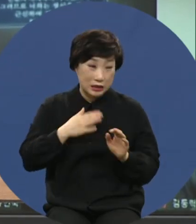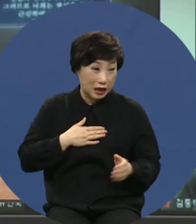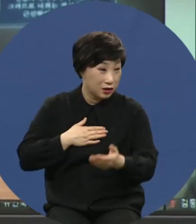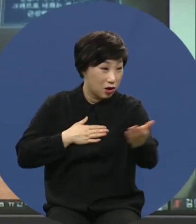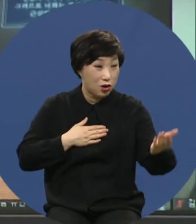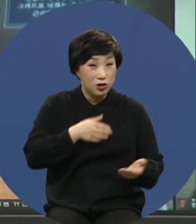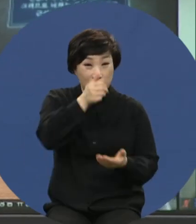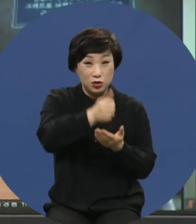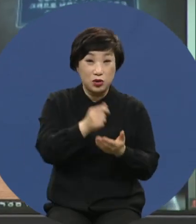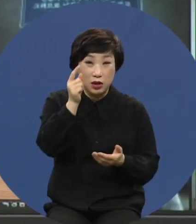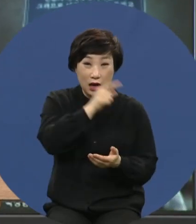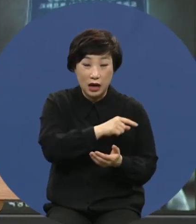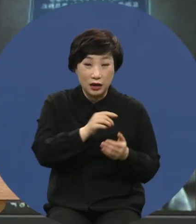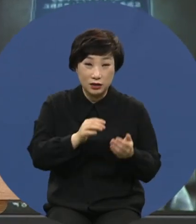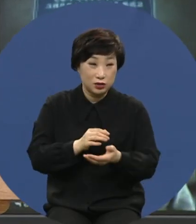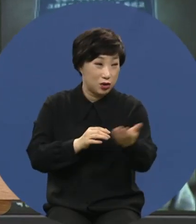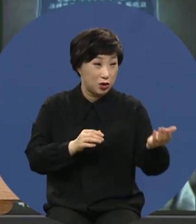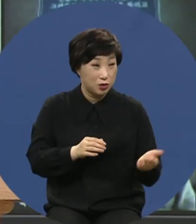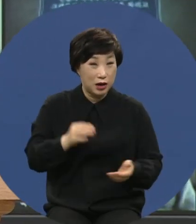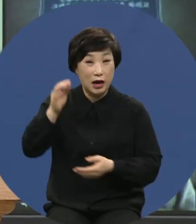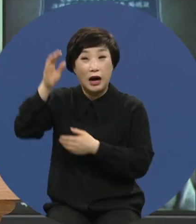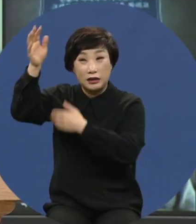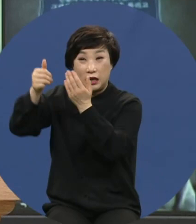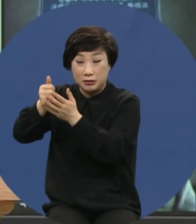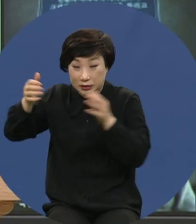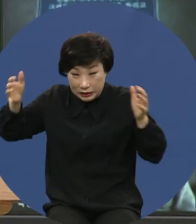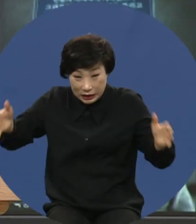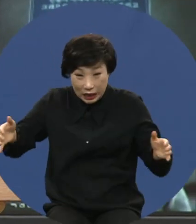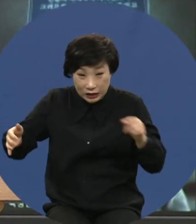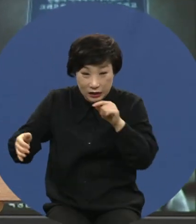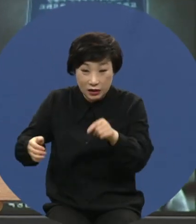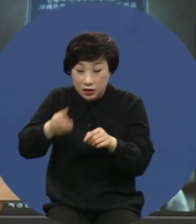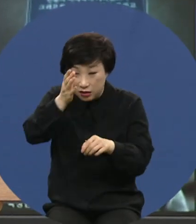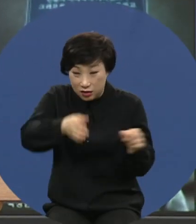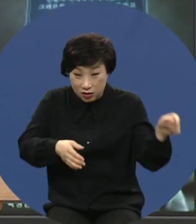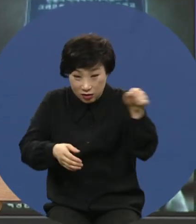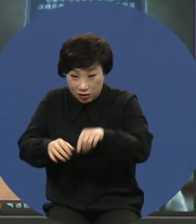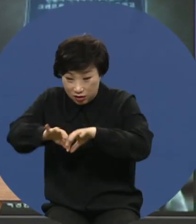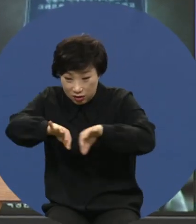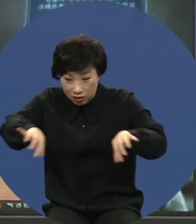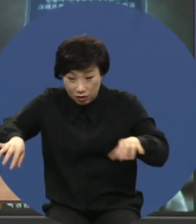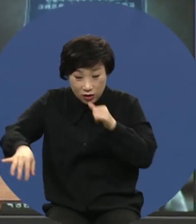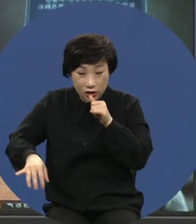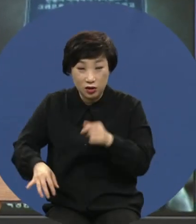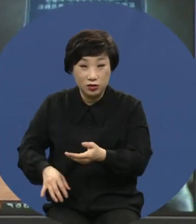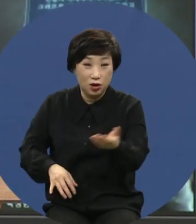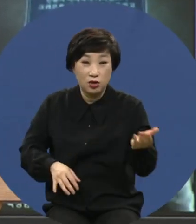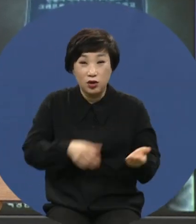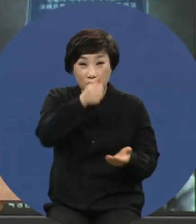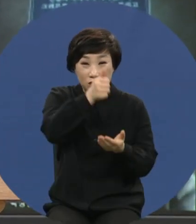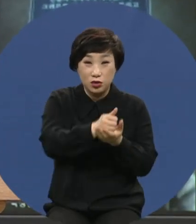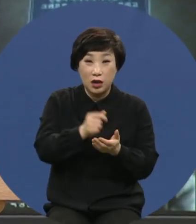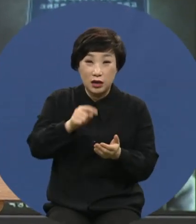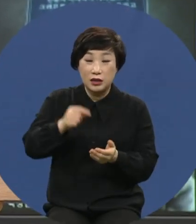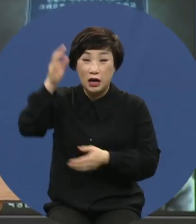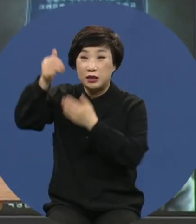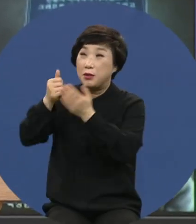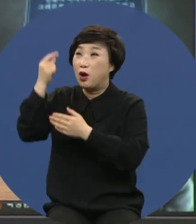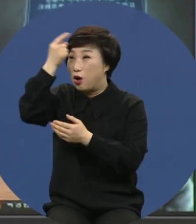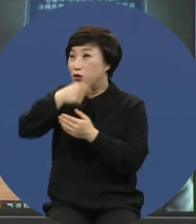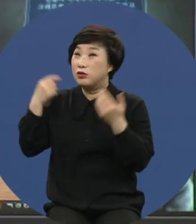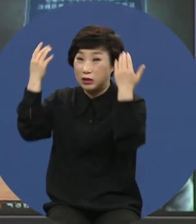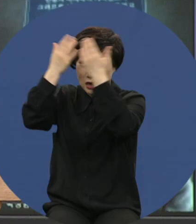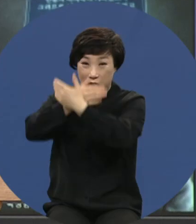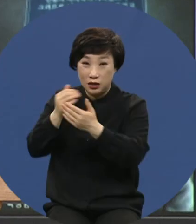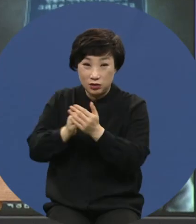너희 죄악이 너희와 너희 하나님 사이를 내었고 너희 죄가 그 얼굴을